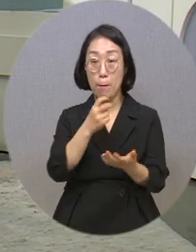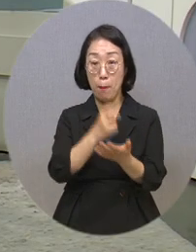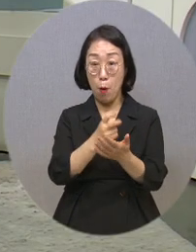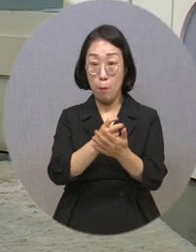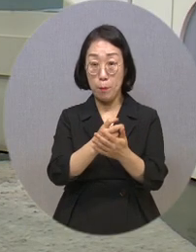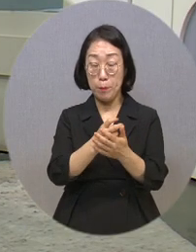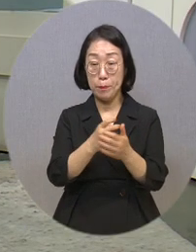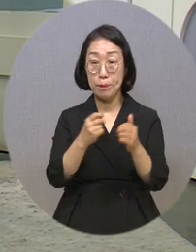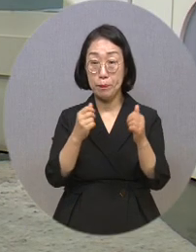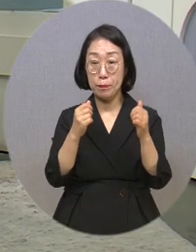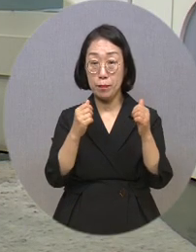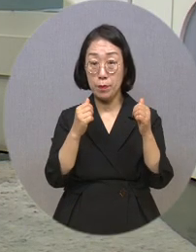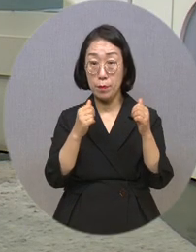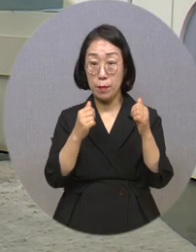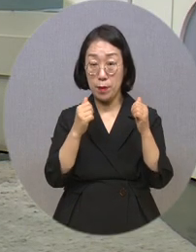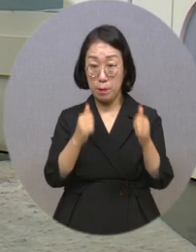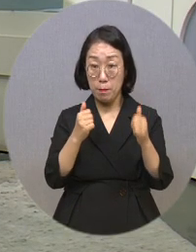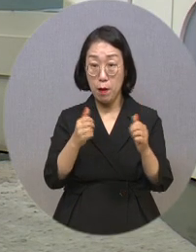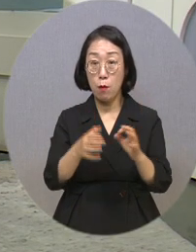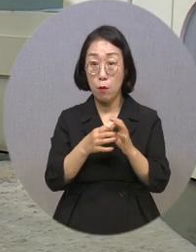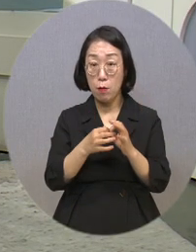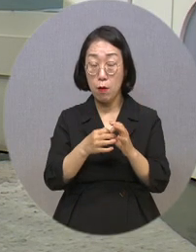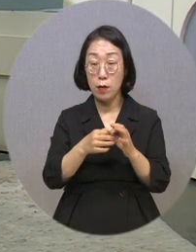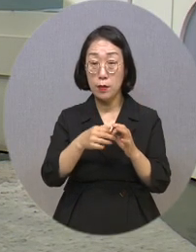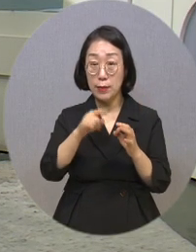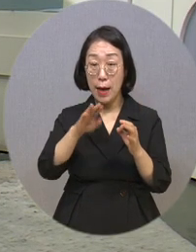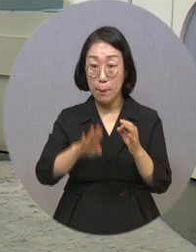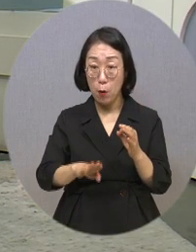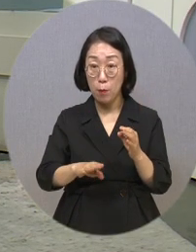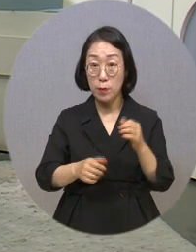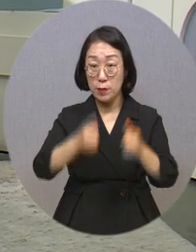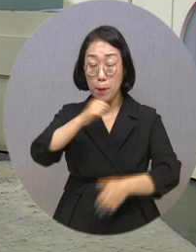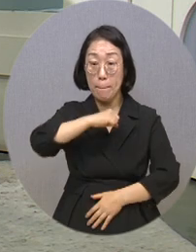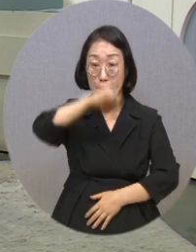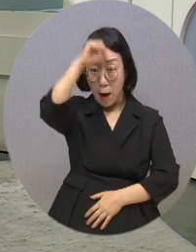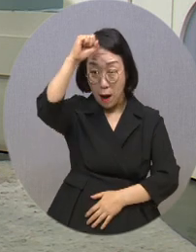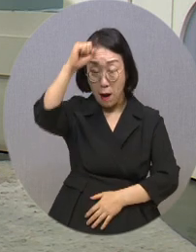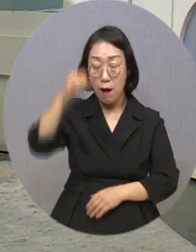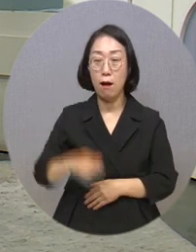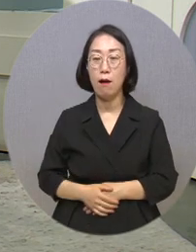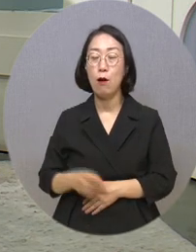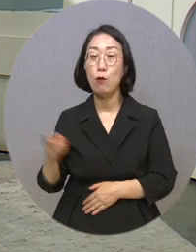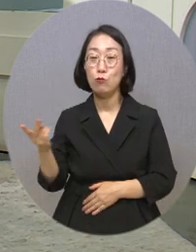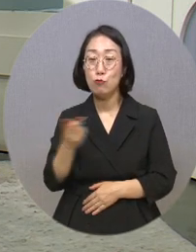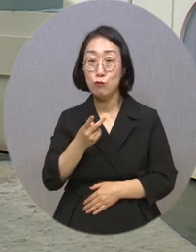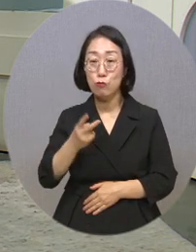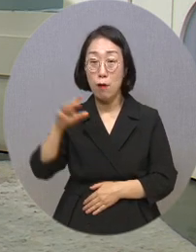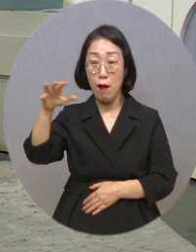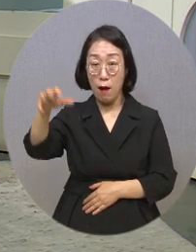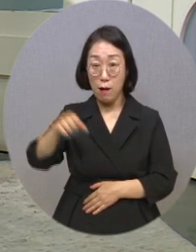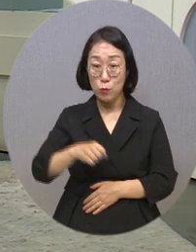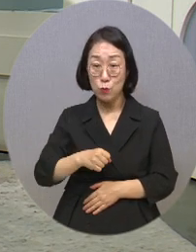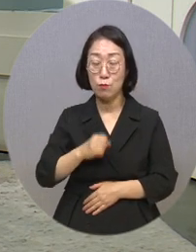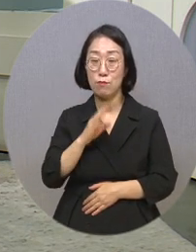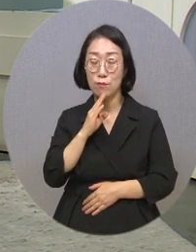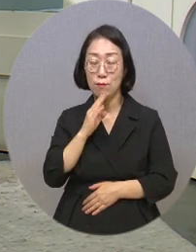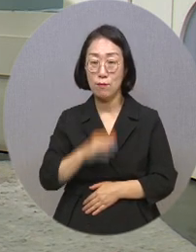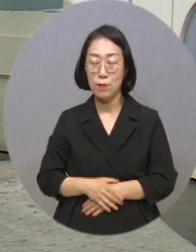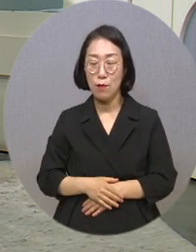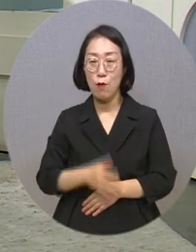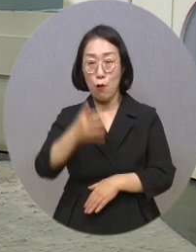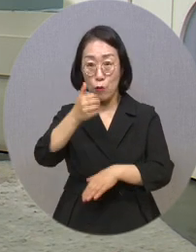도전을 하셔서 사법고시도 합격이 되고 그래서 이제 법관 쪽으로